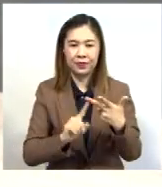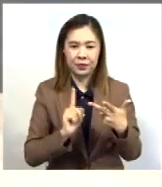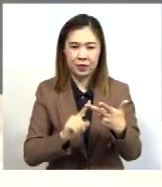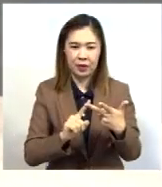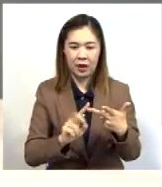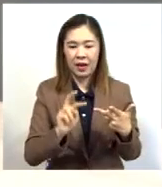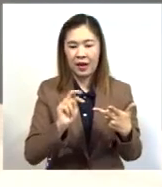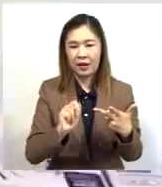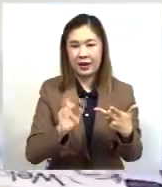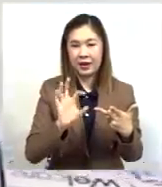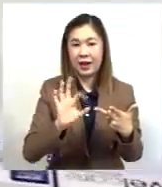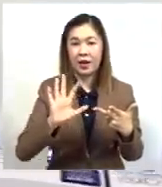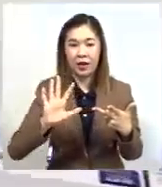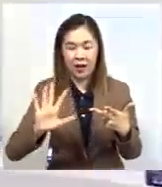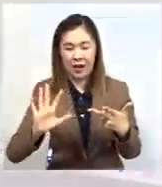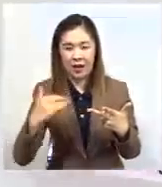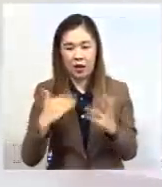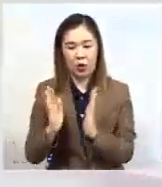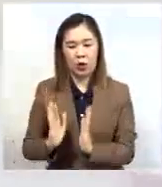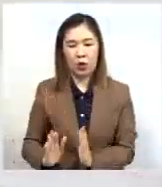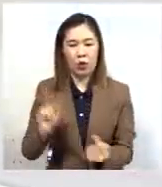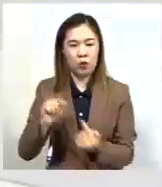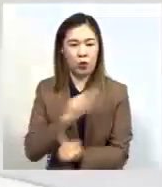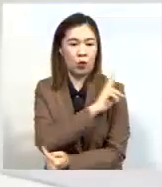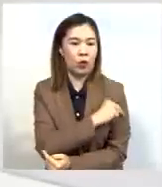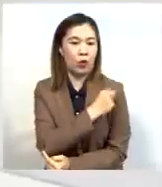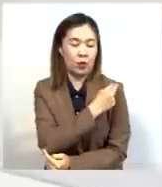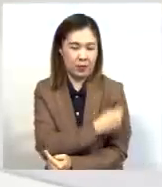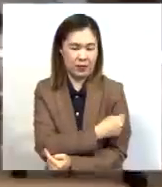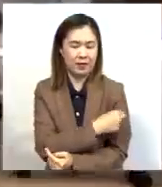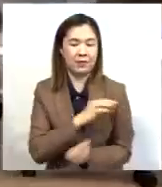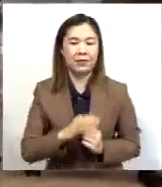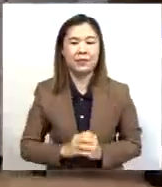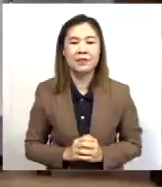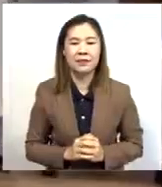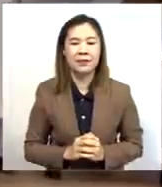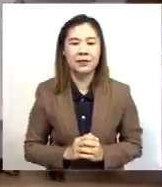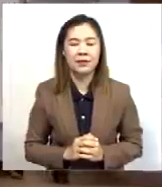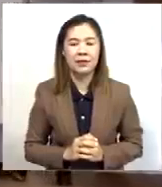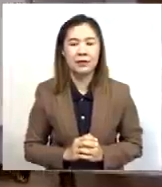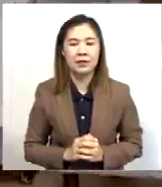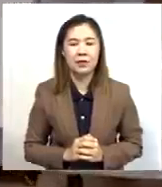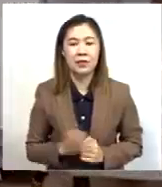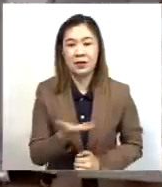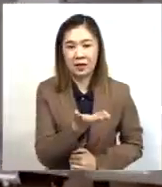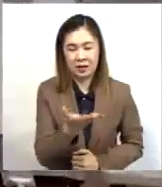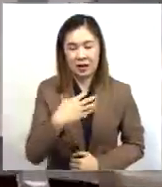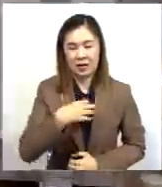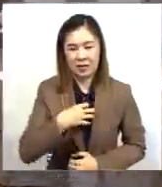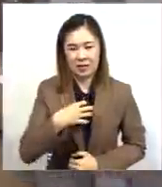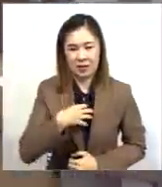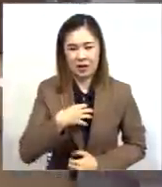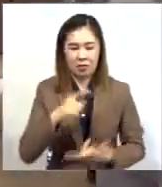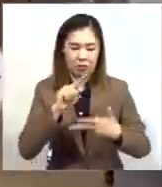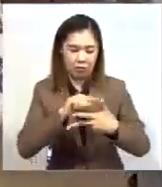บ N95 อันนี้สำหรับบุคลากรทางการแพทย์ที่ดูแลผู้ป่วยอย่างใกล้ชิดดังนั้นคุณหมอบอกว่าอยากให้ใช้หน้ากากอนามัย